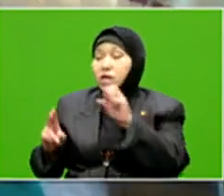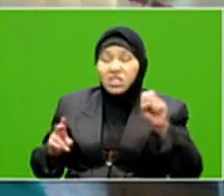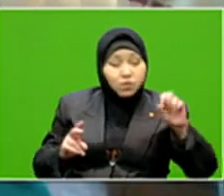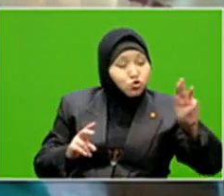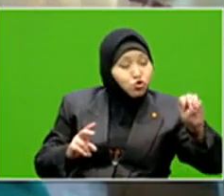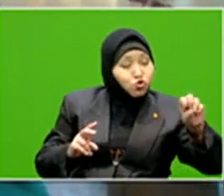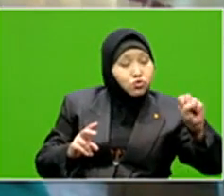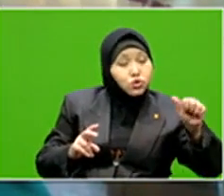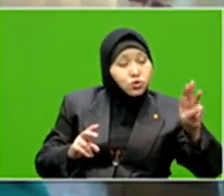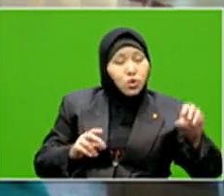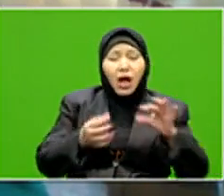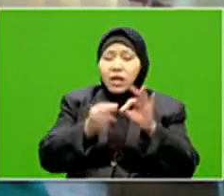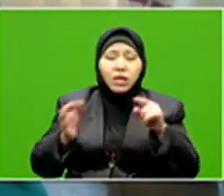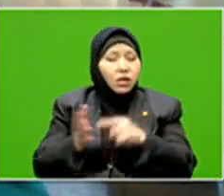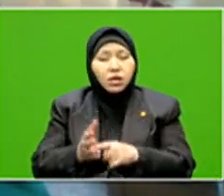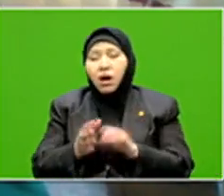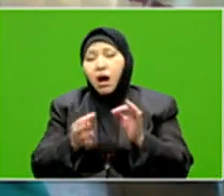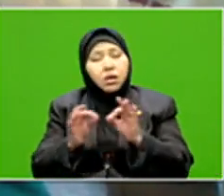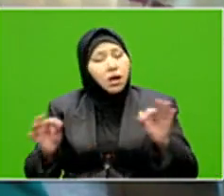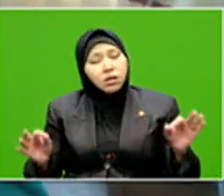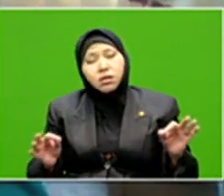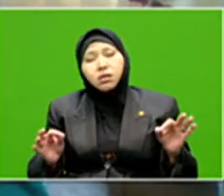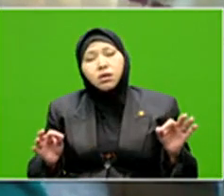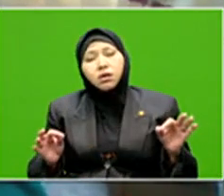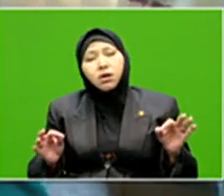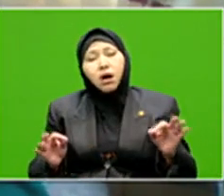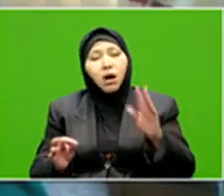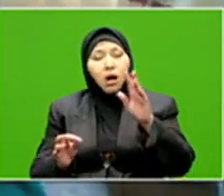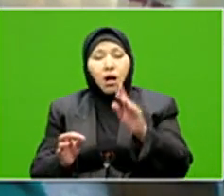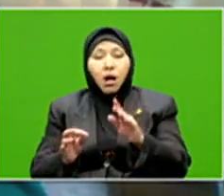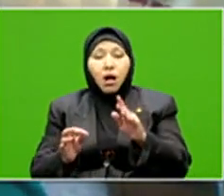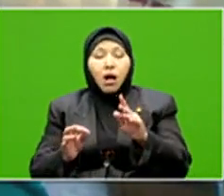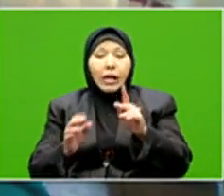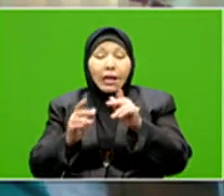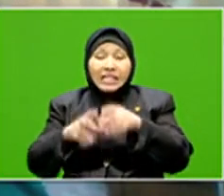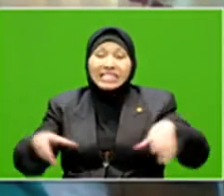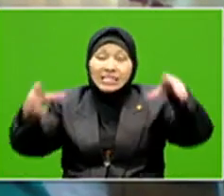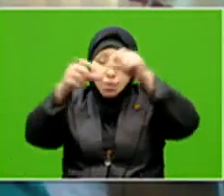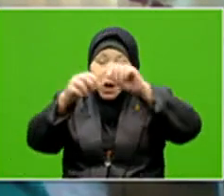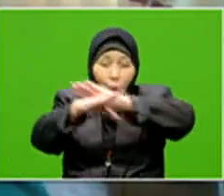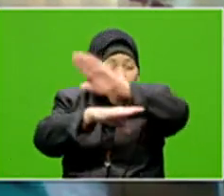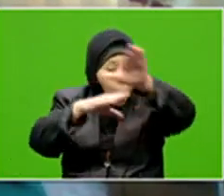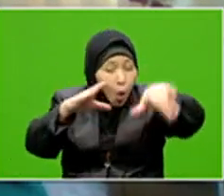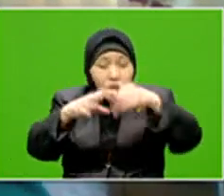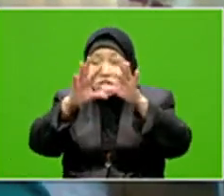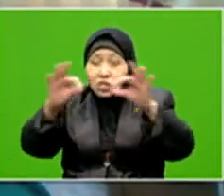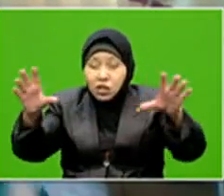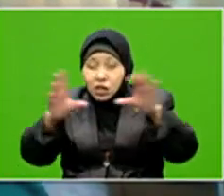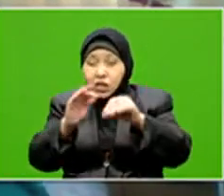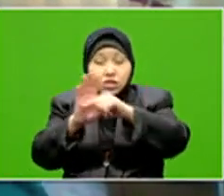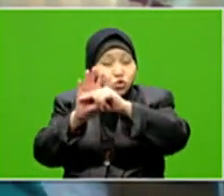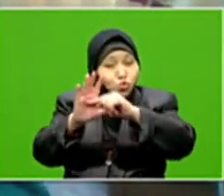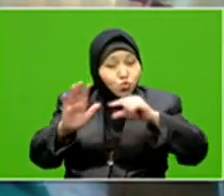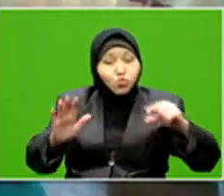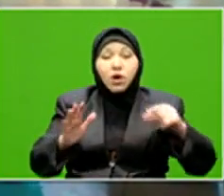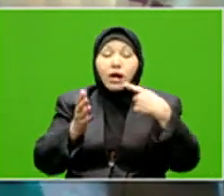Bismillahirrahmanirrahim. Ayat ni adalah ayat yang seolah-olah merupakan konklusi bagi keseluruhan cerita surah ini ataupun